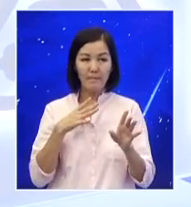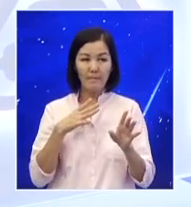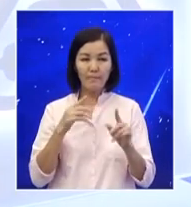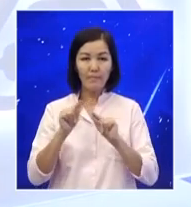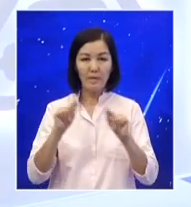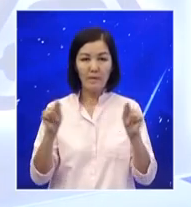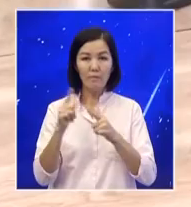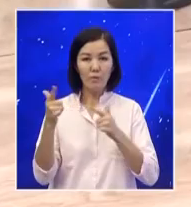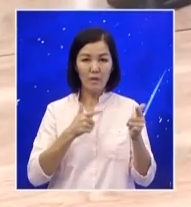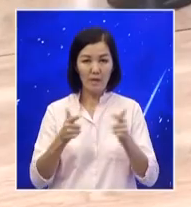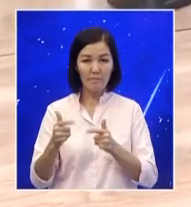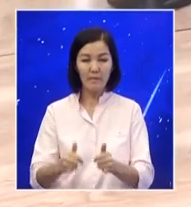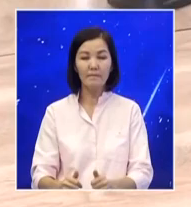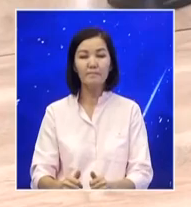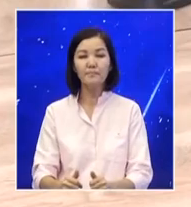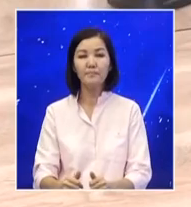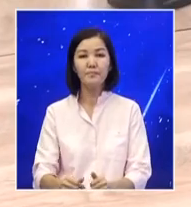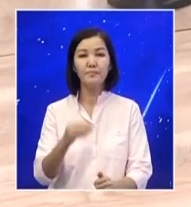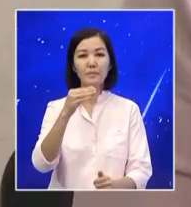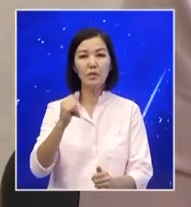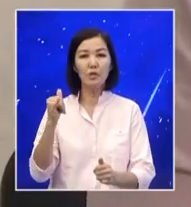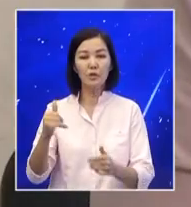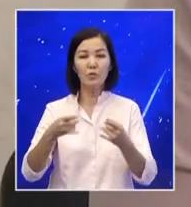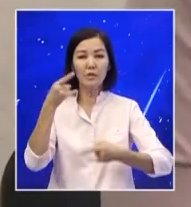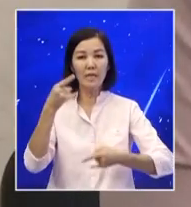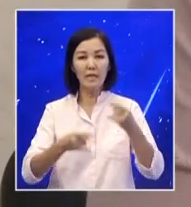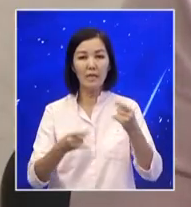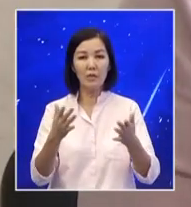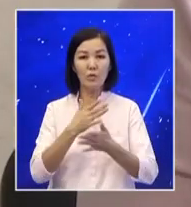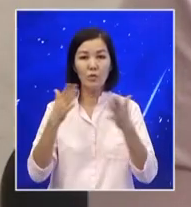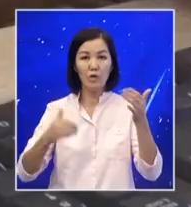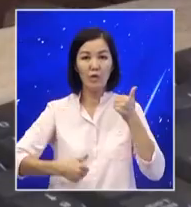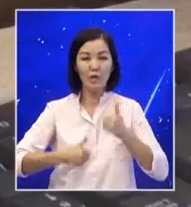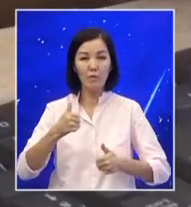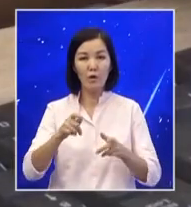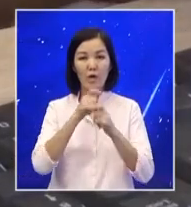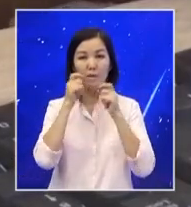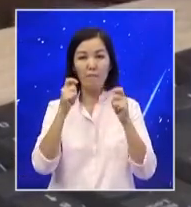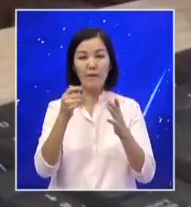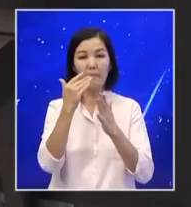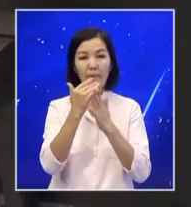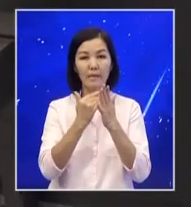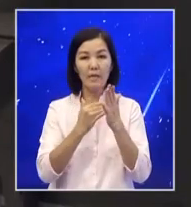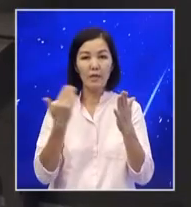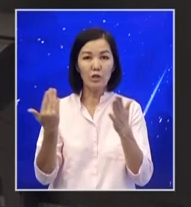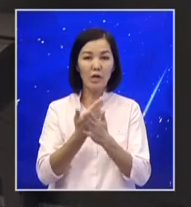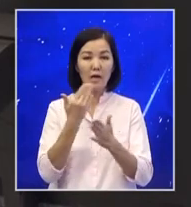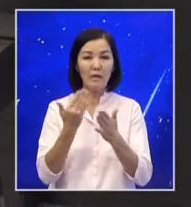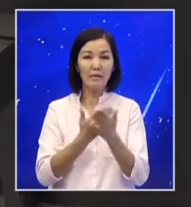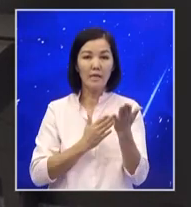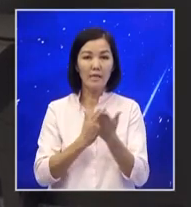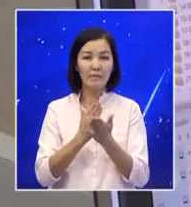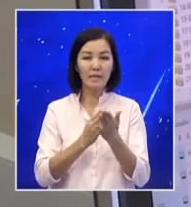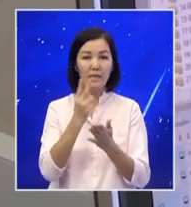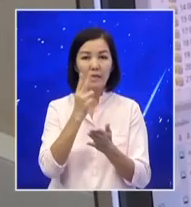дәріптеуге дайынбыз. Жетісу телеарнасы шығармашылық ұжым үшін үлкен абырой. Марапатталғандар тізімінде жаңалықтар қызметінің